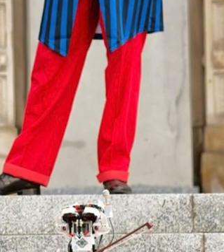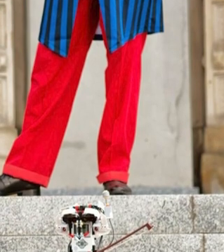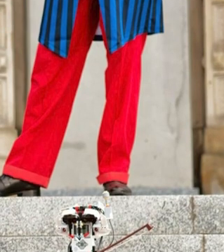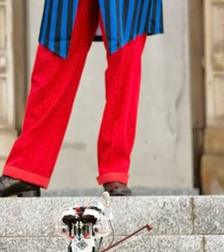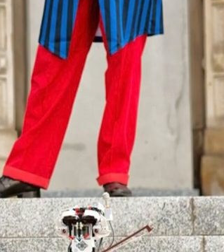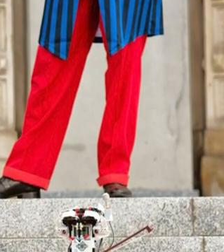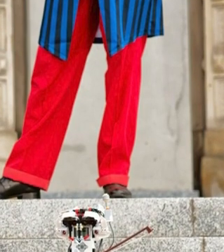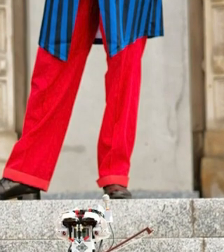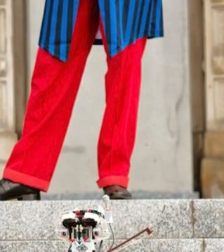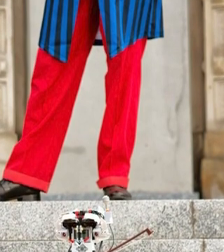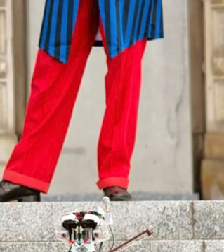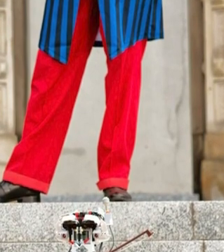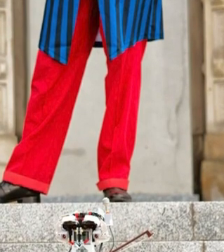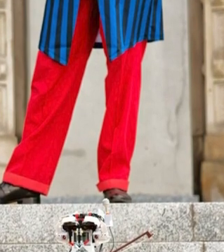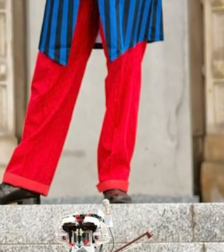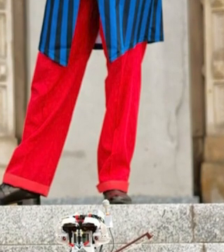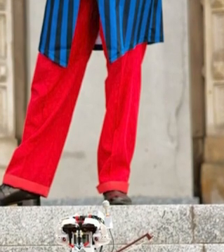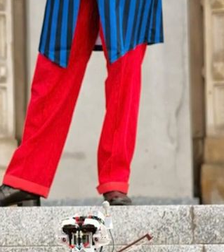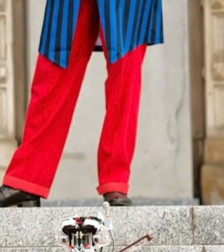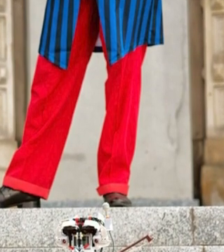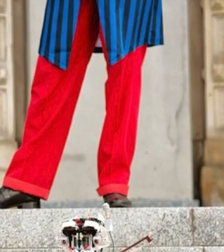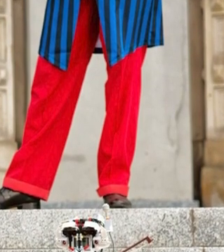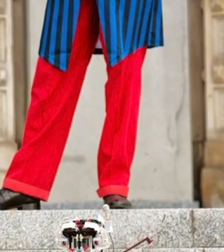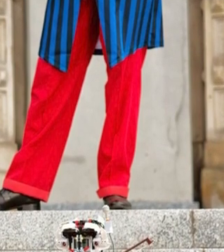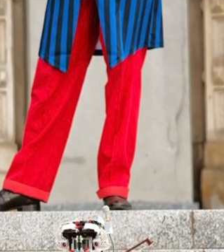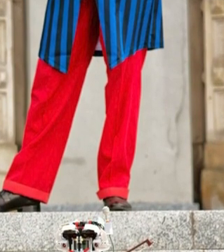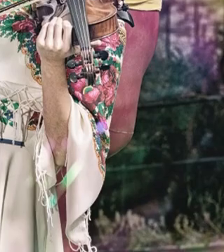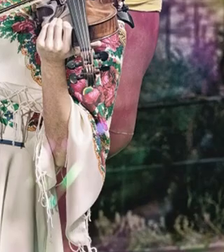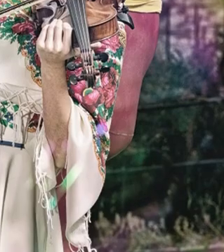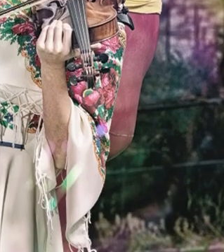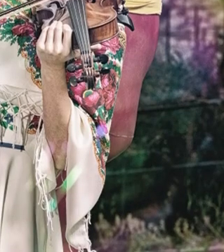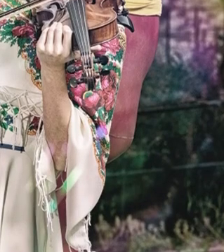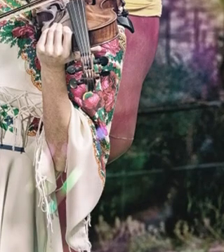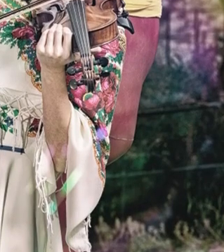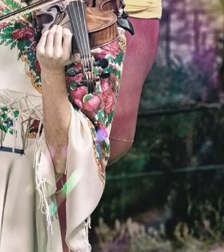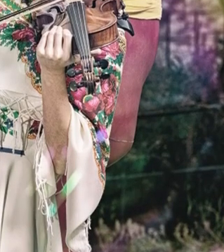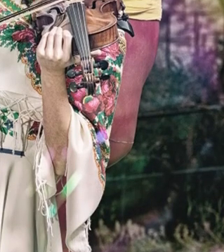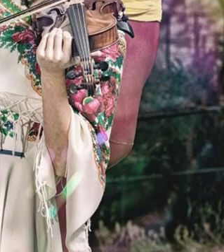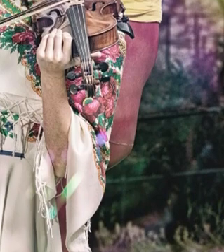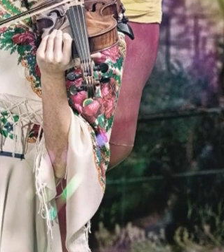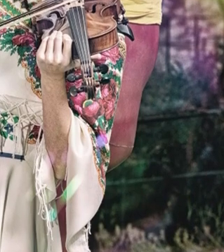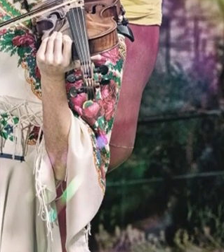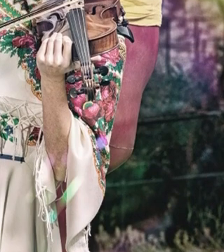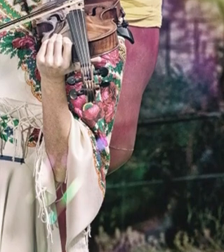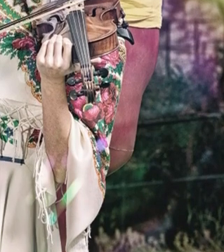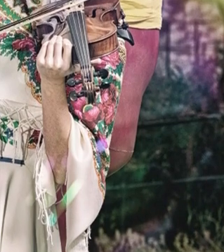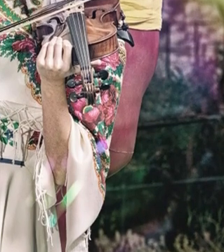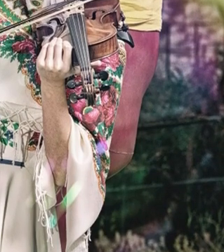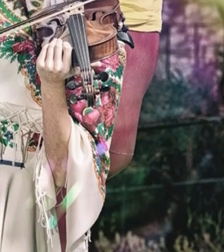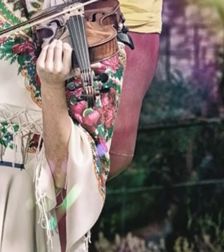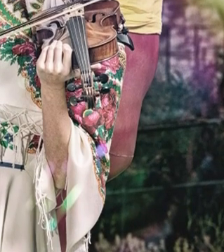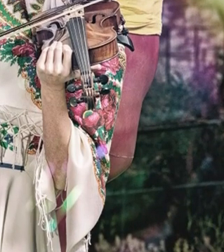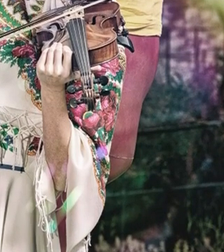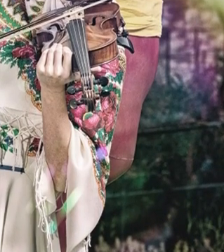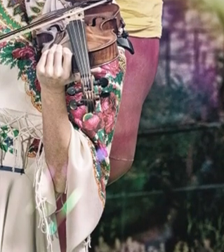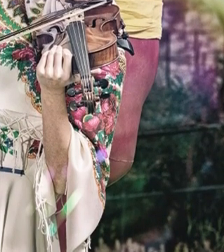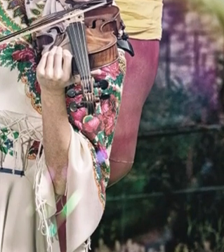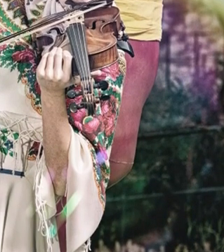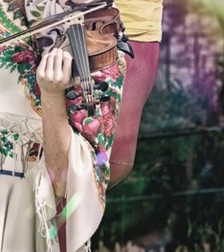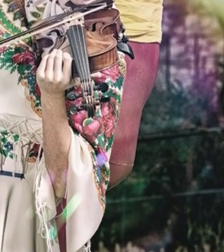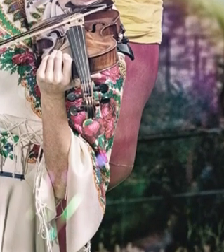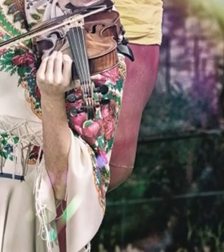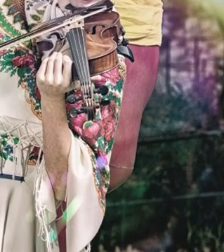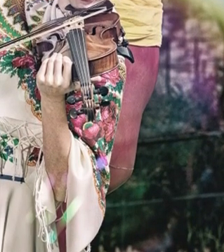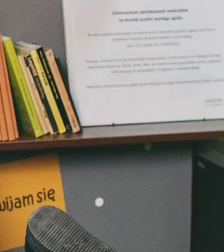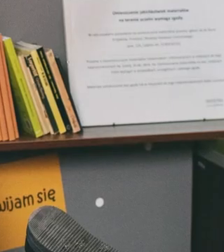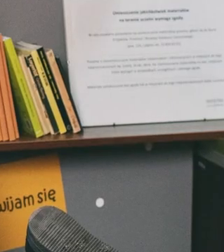można znaleźć w każdym zakątku Polski. Serwis zrzesza niemalże 22 tysiące pracodawców i